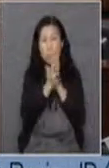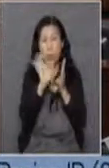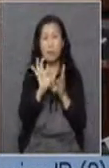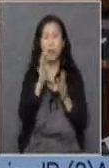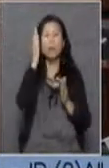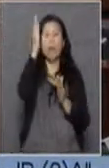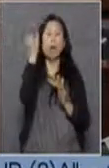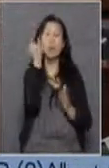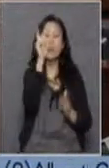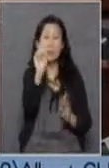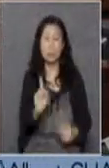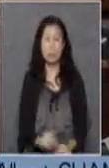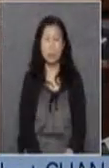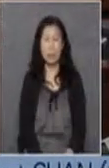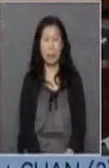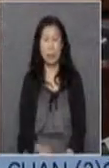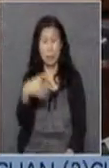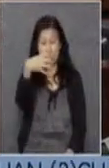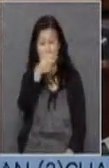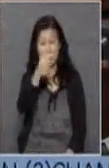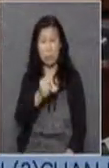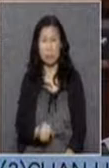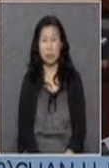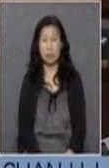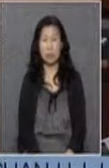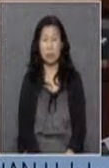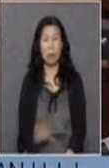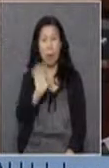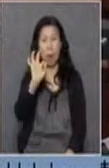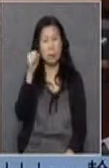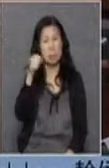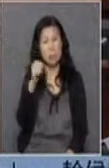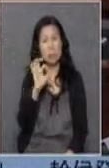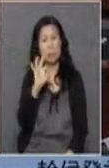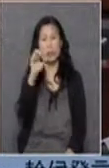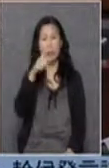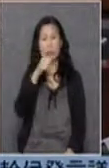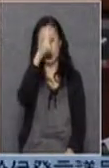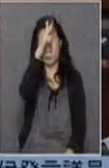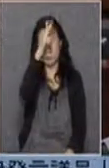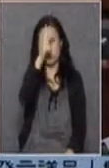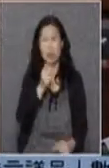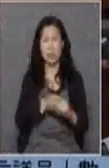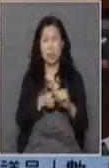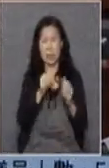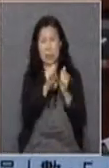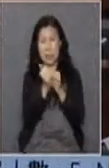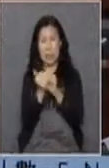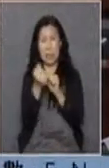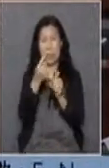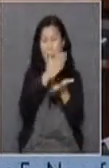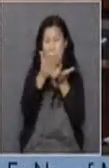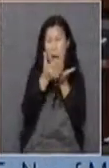景。主席，我们不认同呢政府是应该依赖一次过派钱